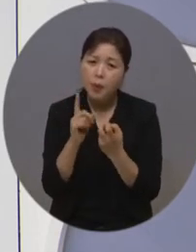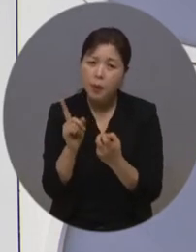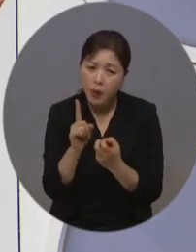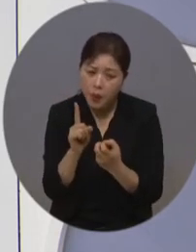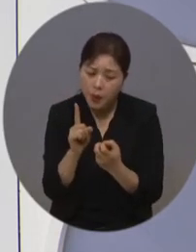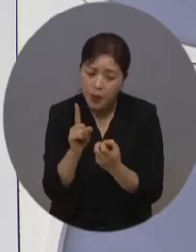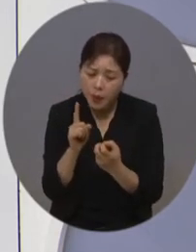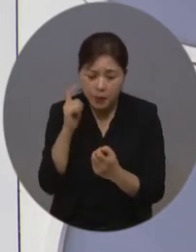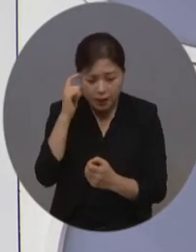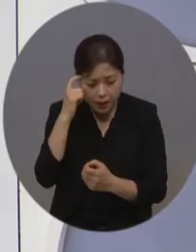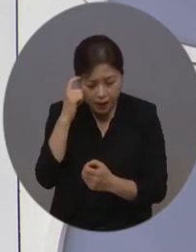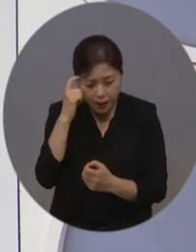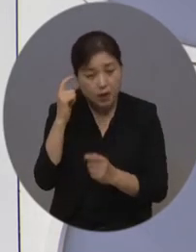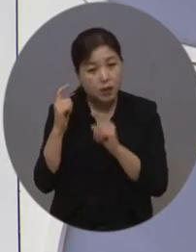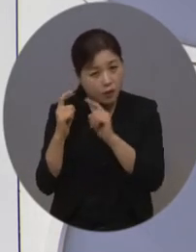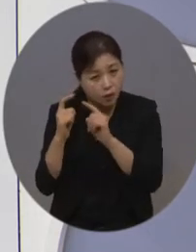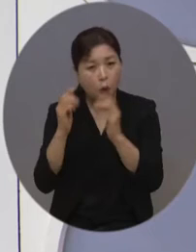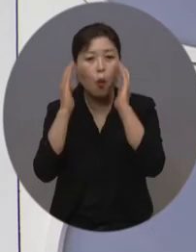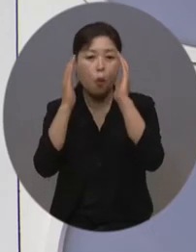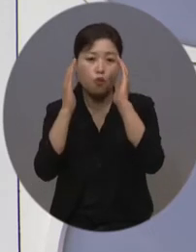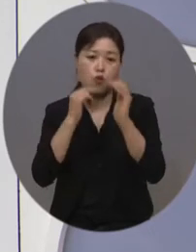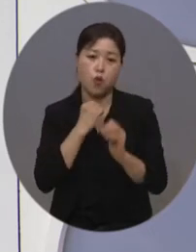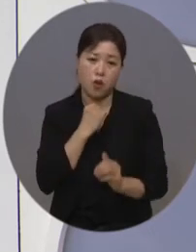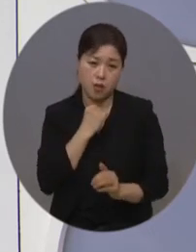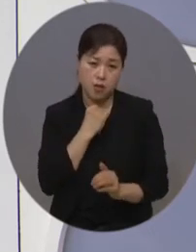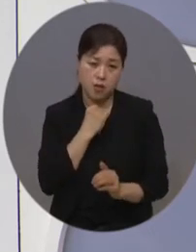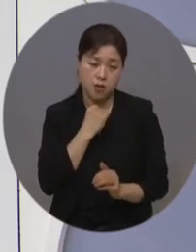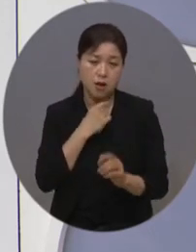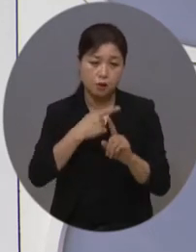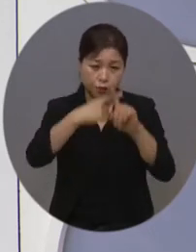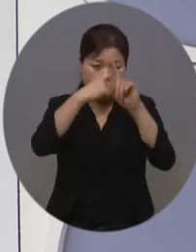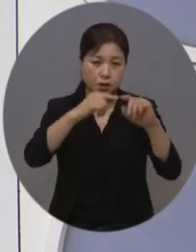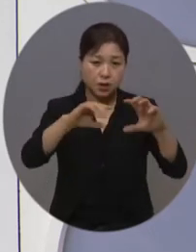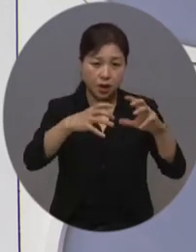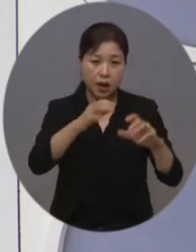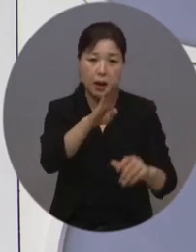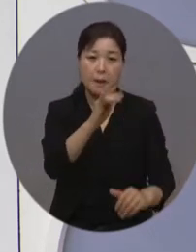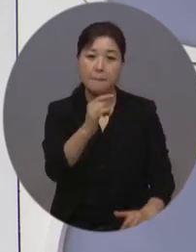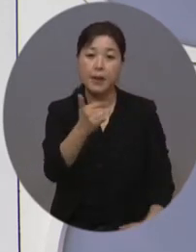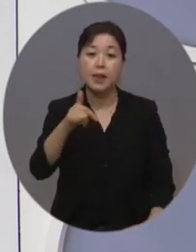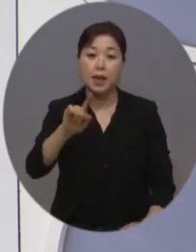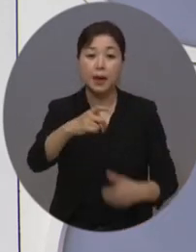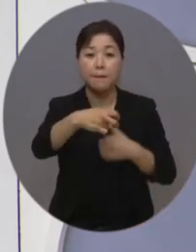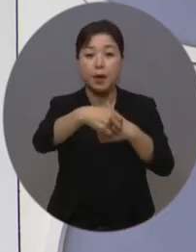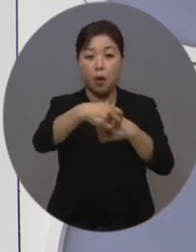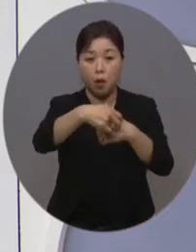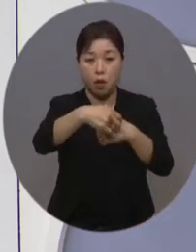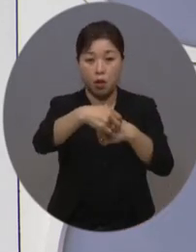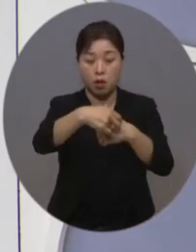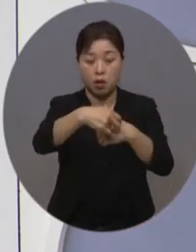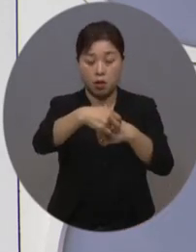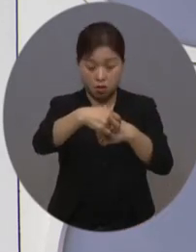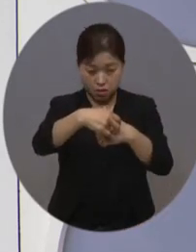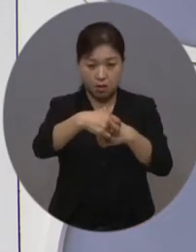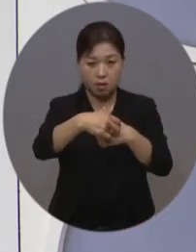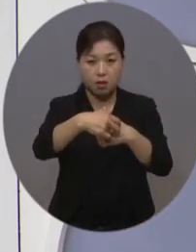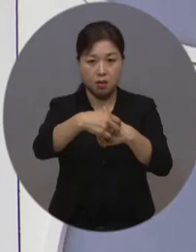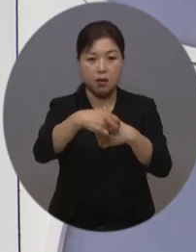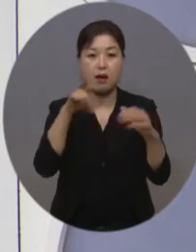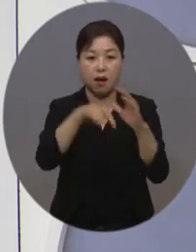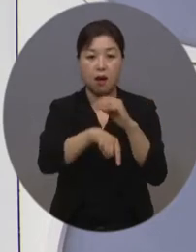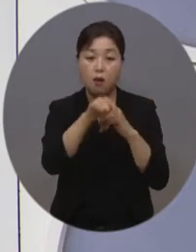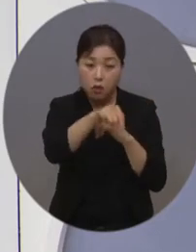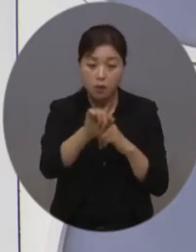공부하러 스위스에 그 벤나 병원이라고 그거는 이제 마치 기독교